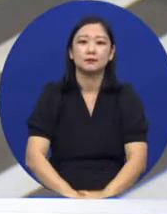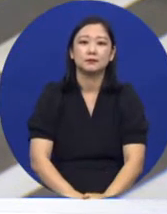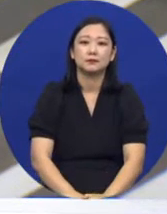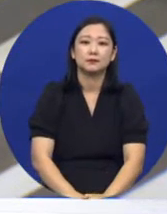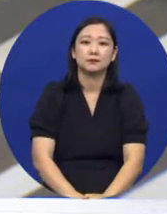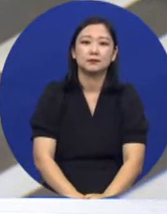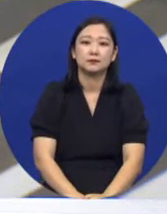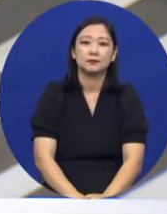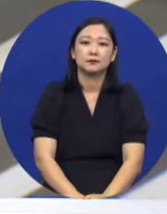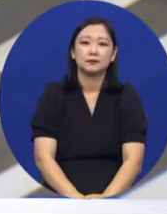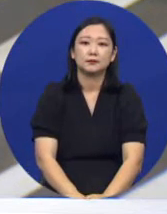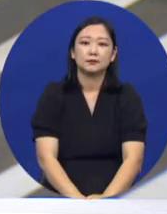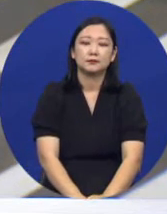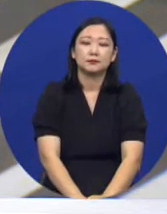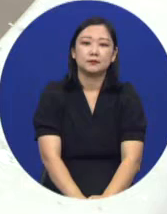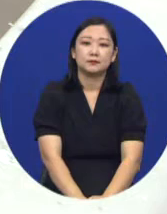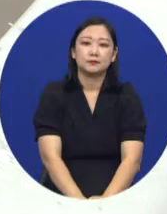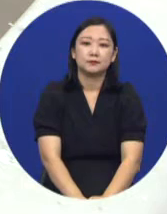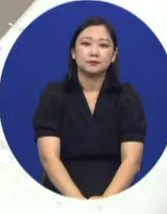다녀왔습니다.